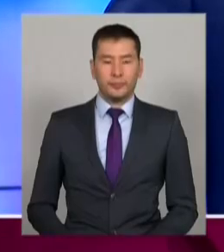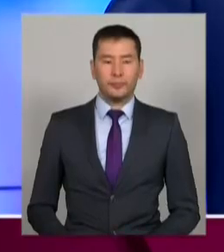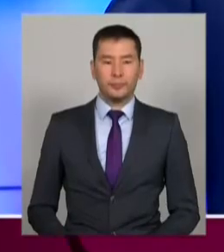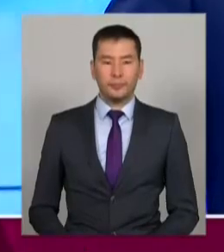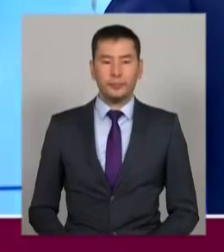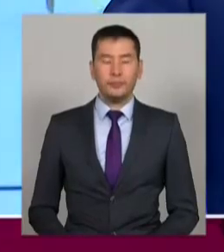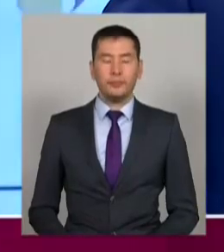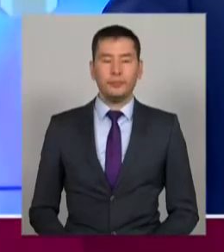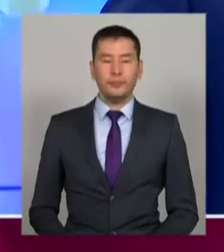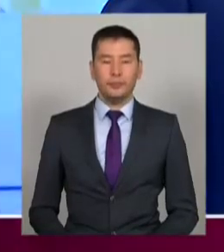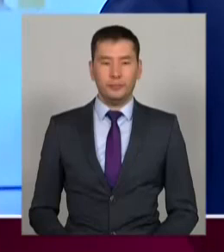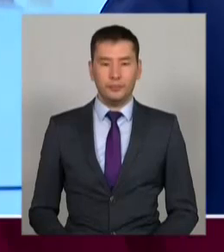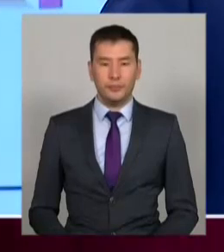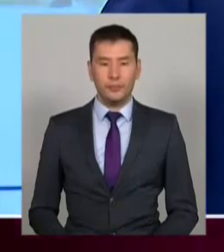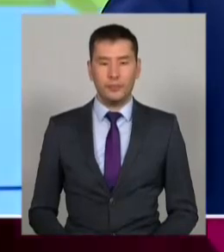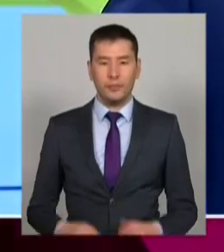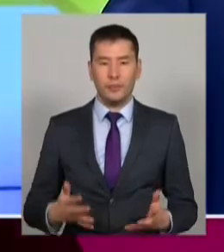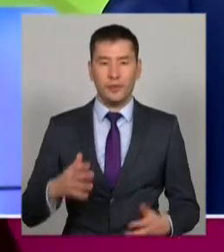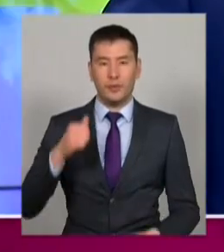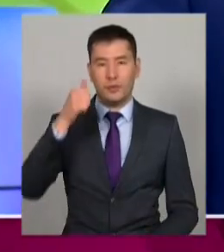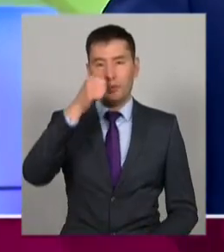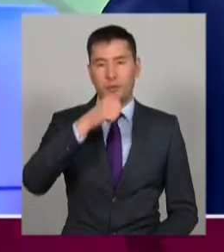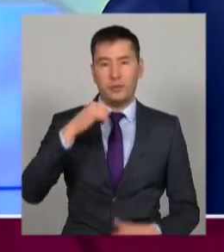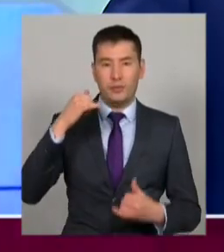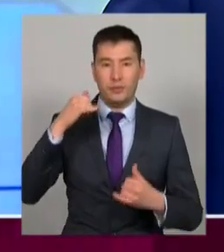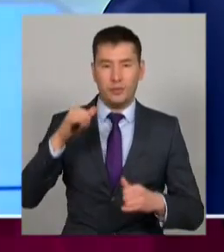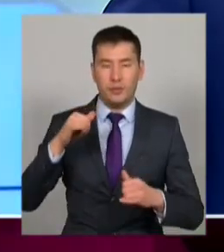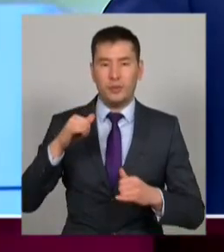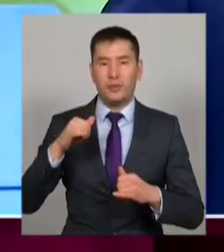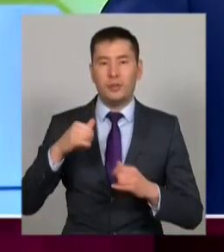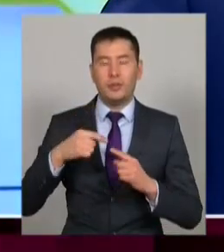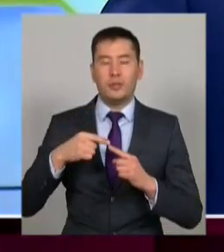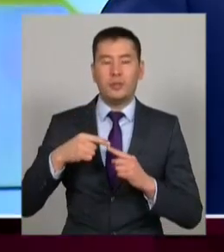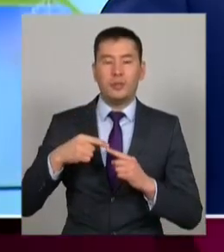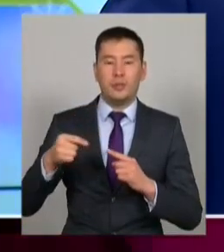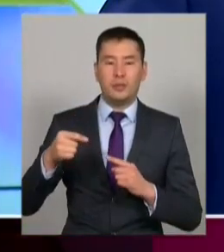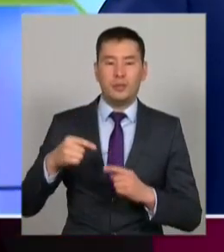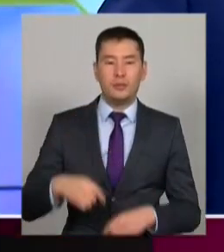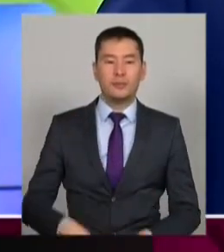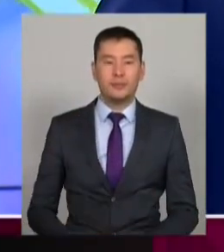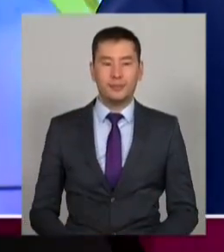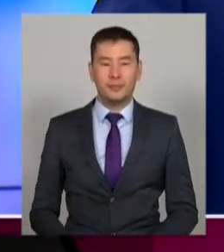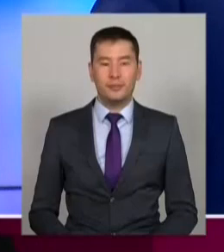берік, тоғыры берік болсын. Сиыр жылдарыңыз әрі құтты, әрі сүтті болсын деп тілеймін.